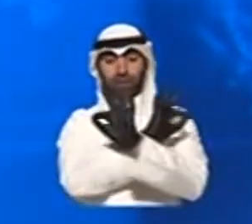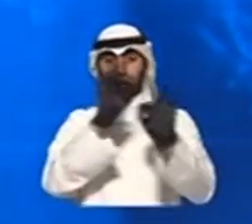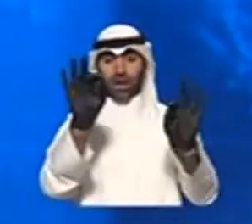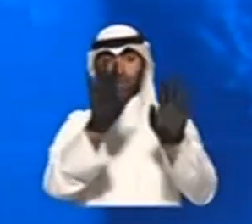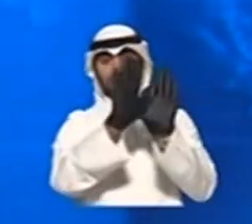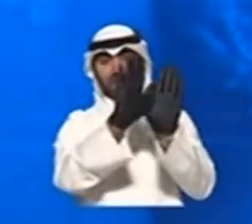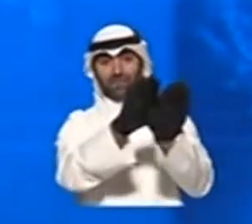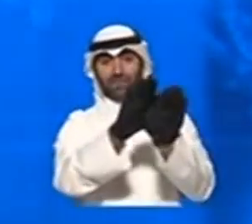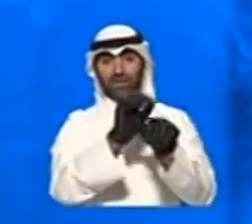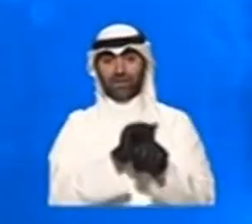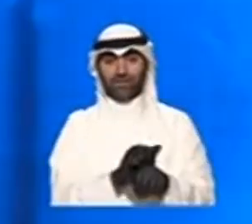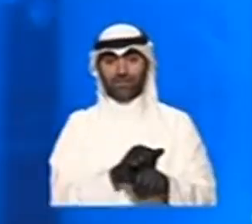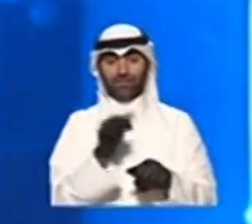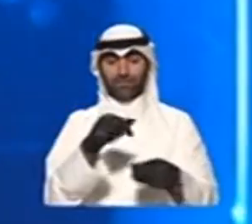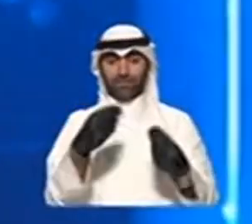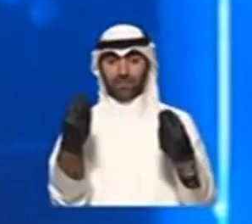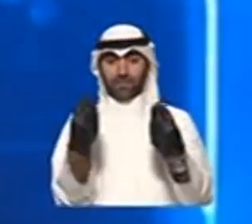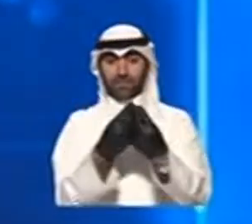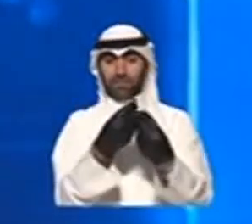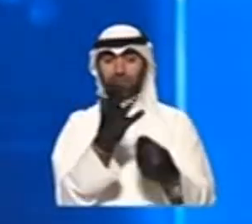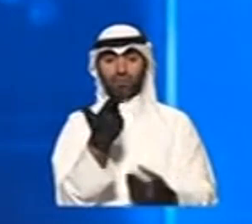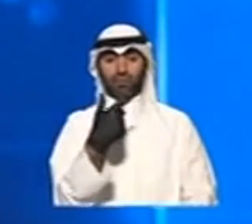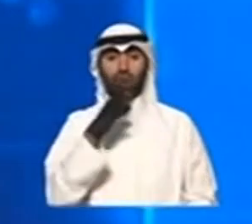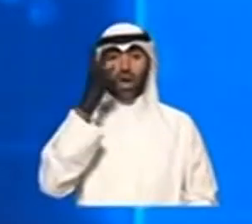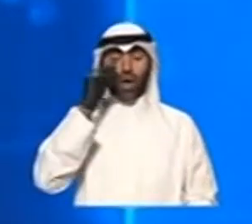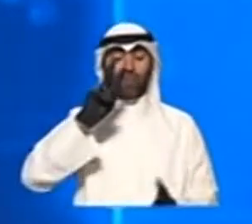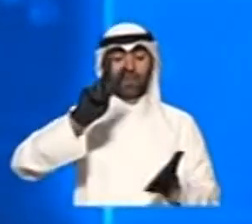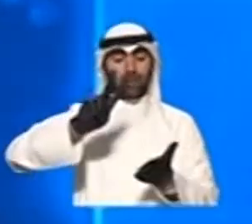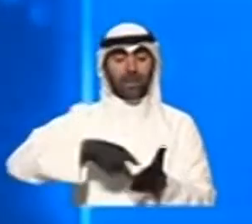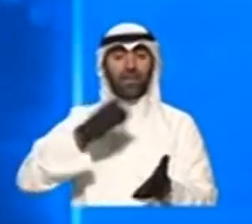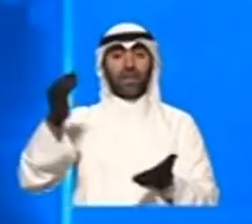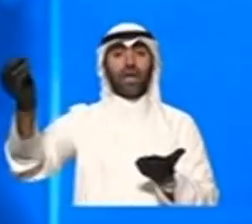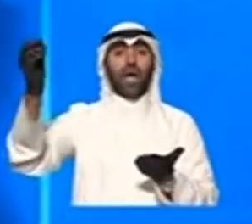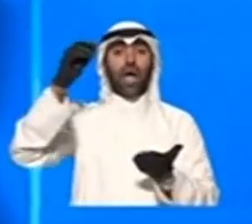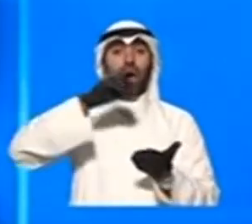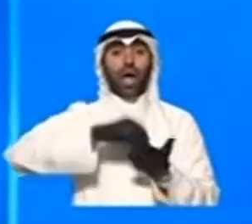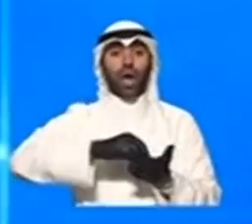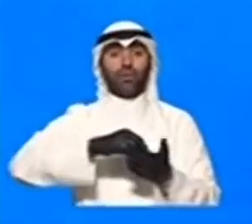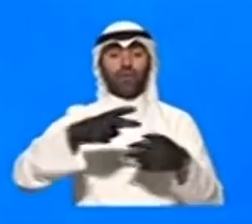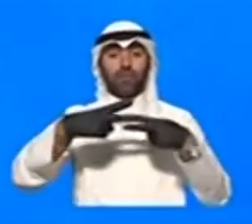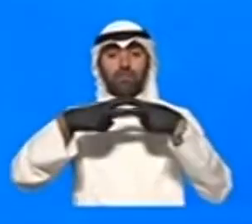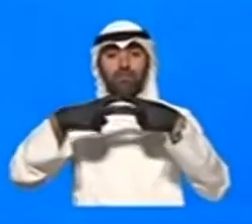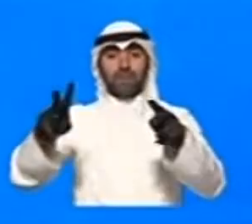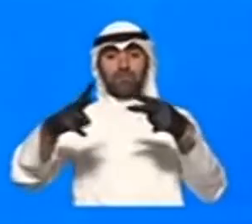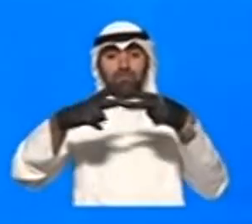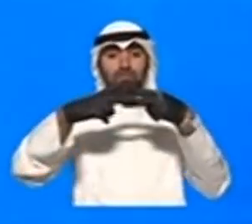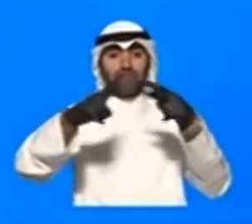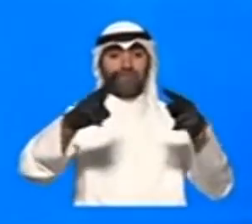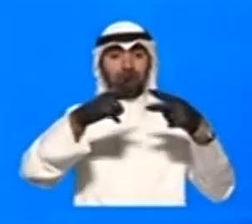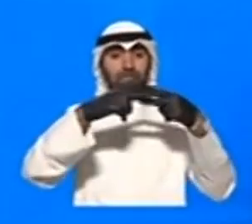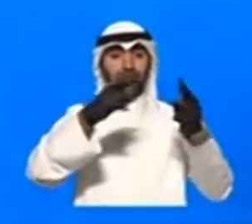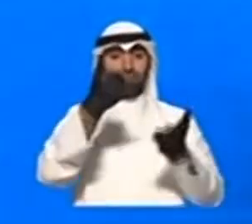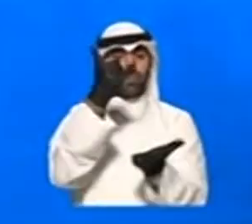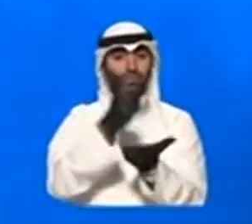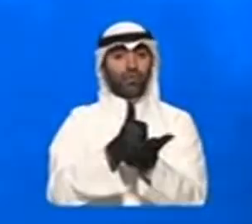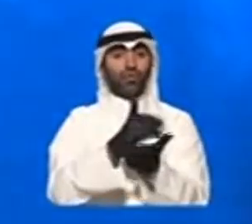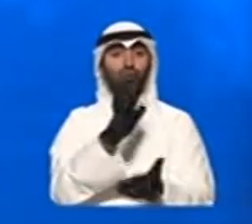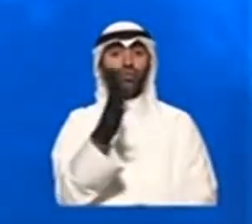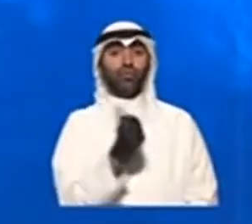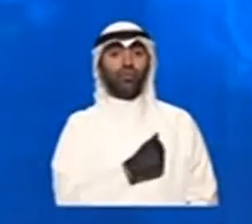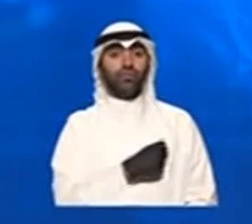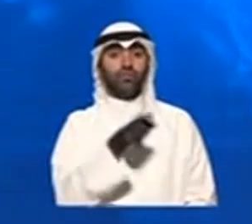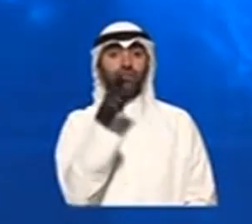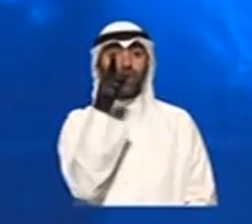ظل الانتقال لاستئناف الحياة الطبيعية تدريجيا في مرحلة عنوانها المسؤولية الفردية